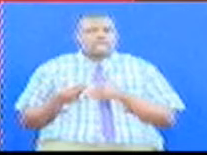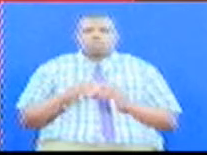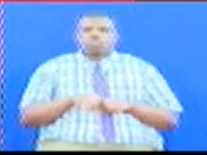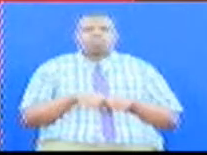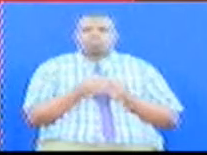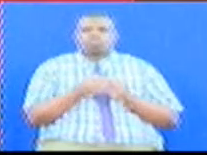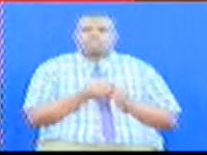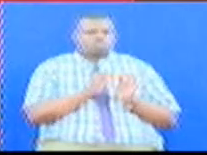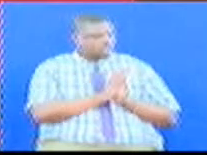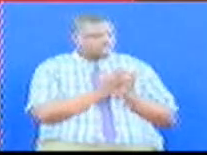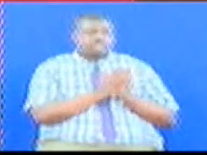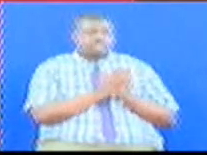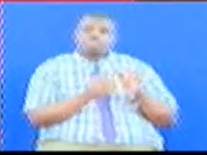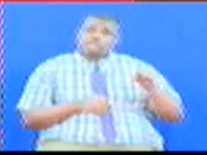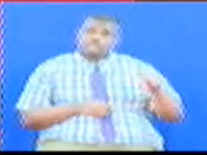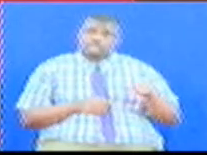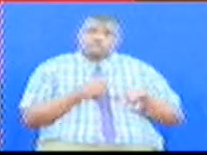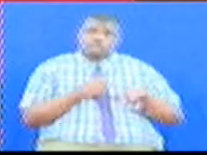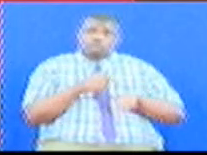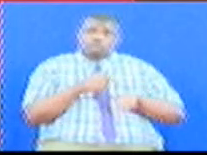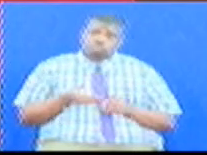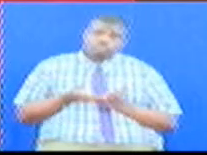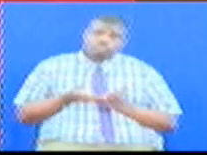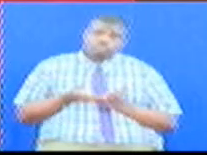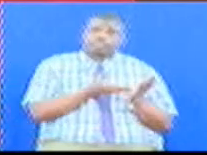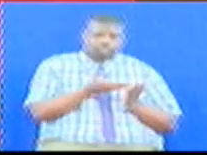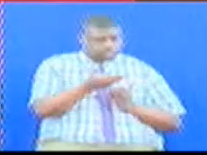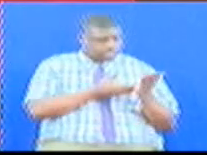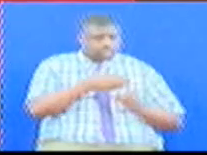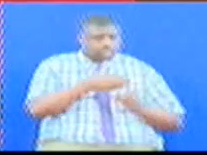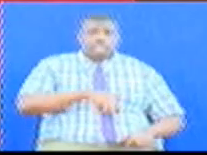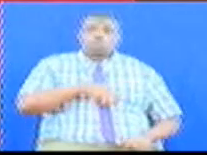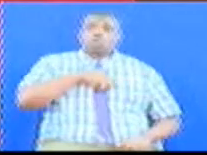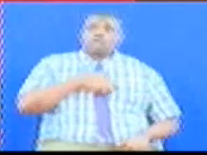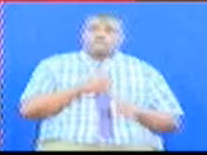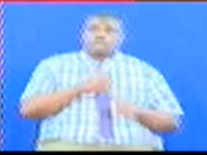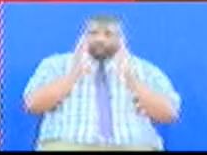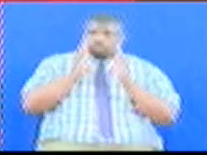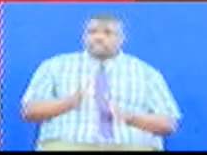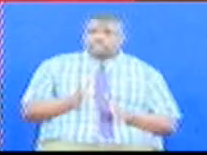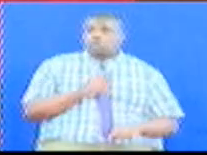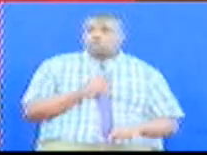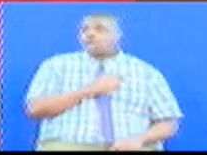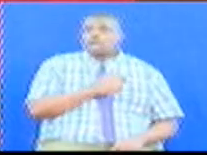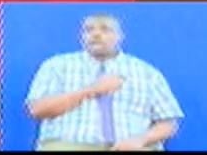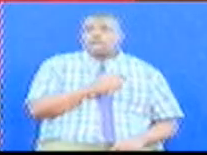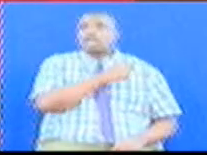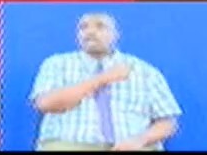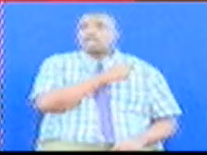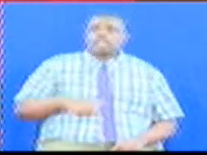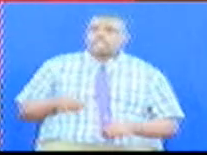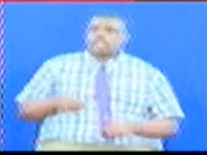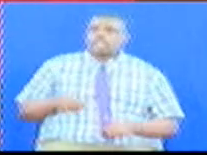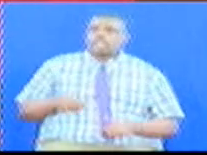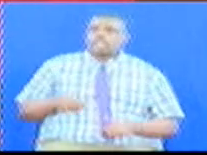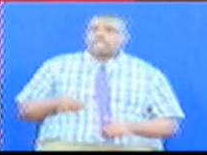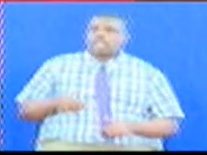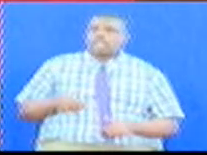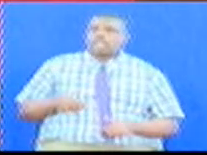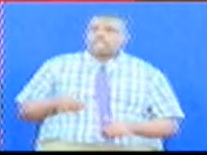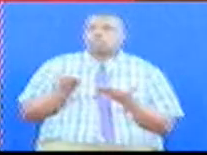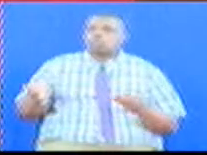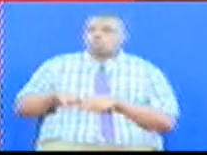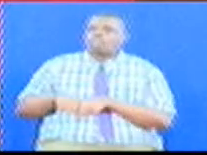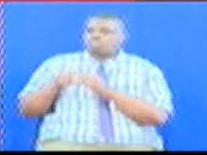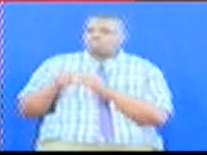wowote wa katiba wakati wa uwasilishwaji wa hati ya dharura ya Mheshimiwa Rais. Kwa hiyo nimpe taarifa tu kwamba hakuna msingi wowote wa ukiukwaji